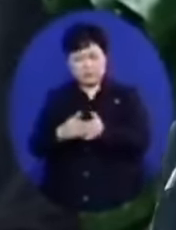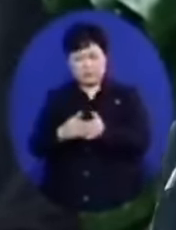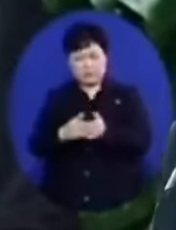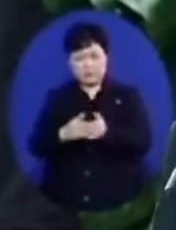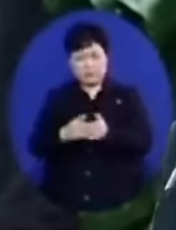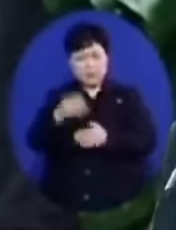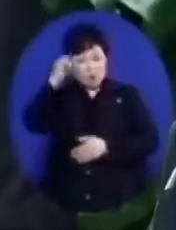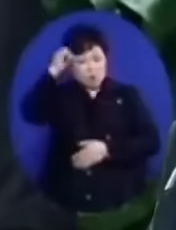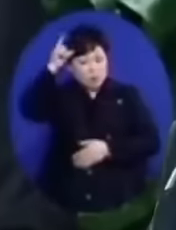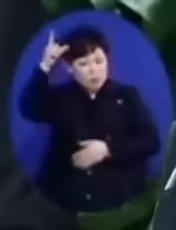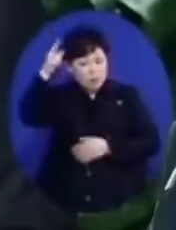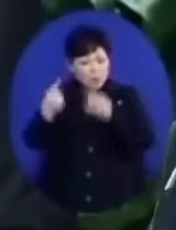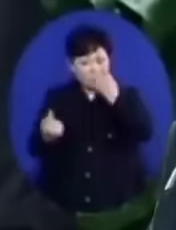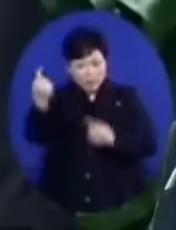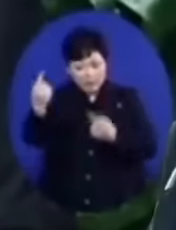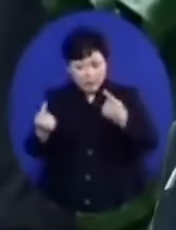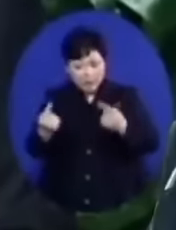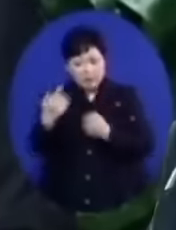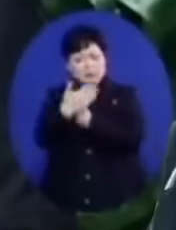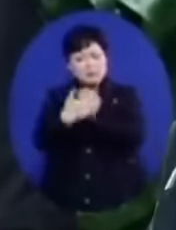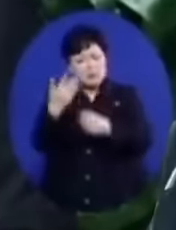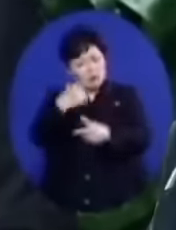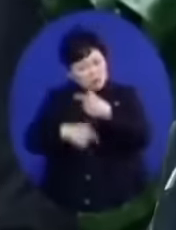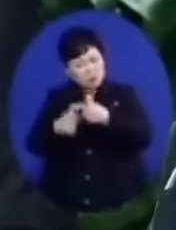주를 믿는 사람은